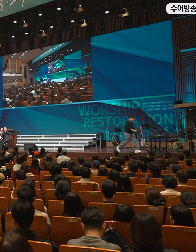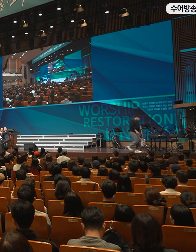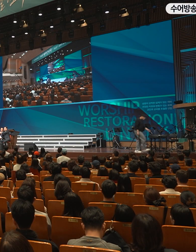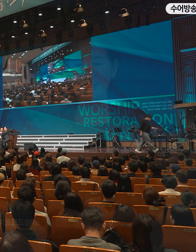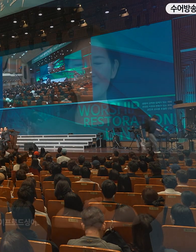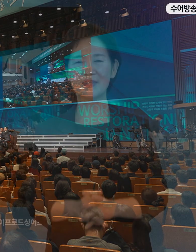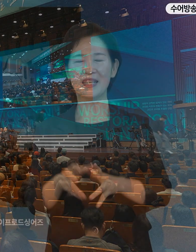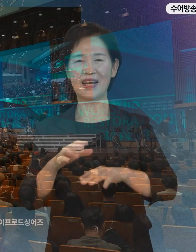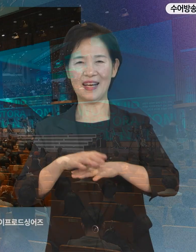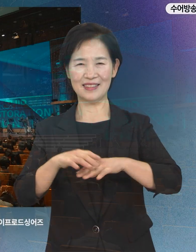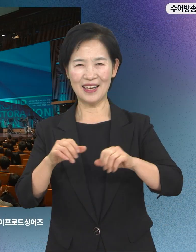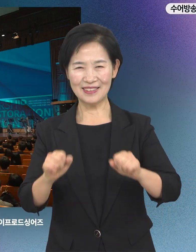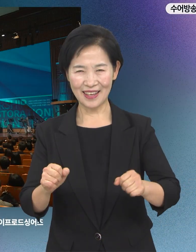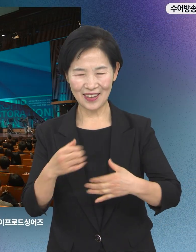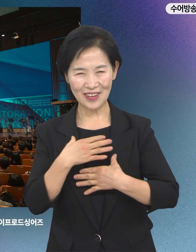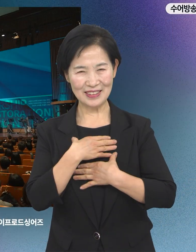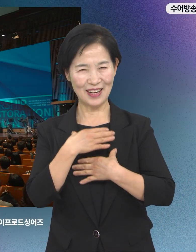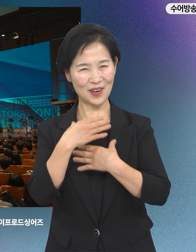샬롬.